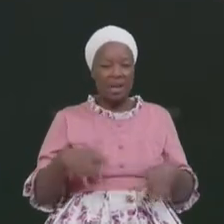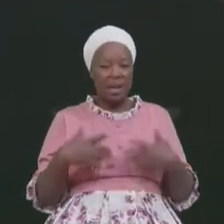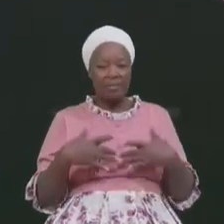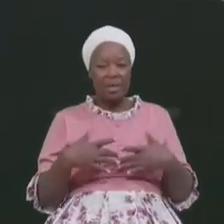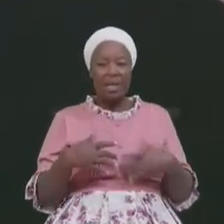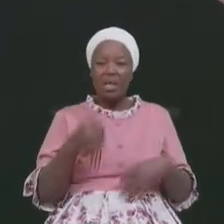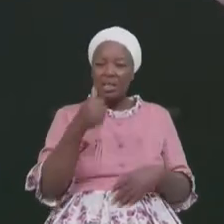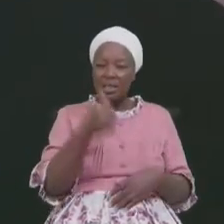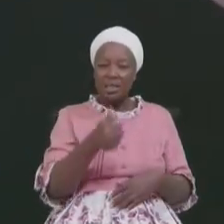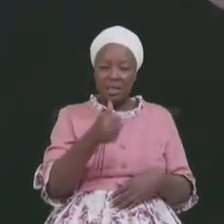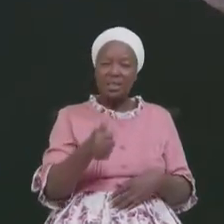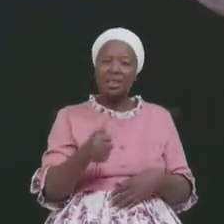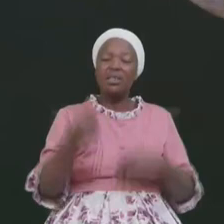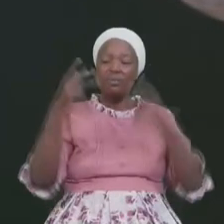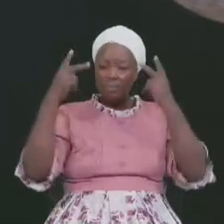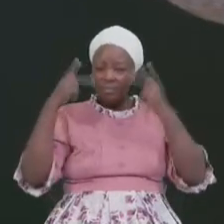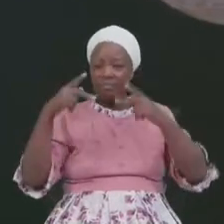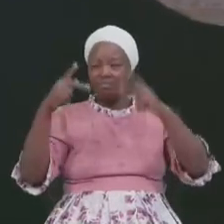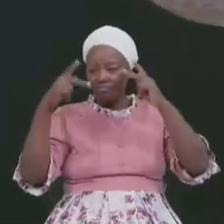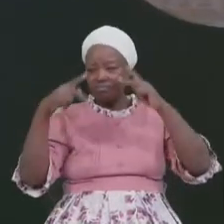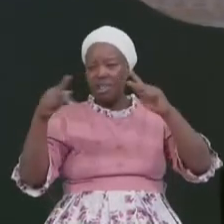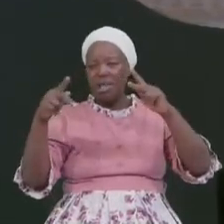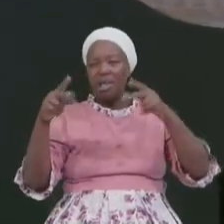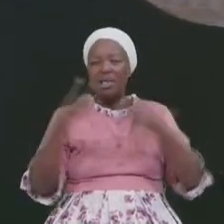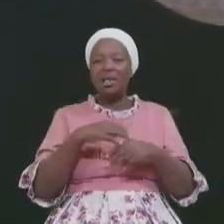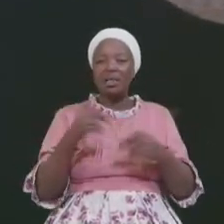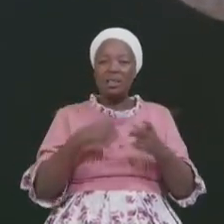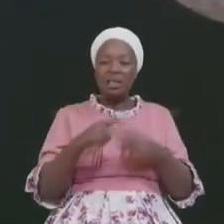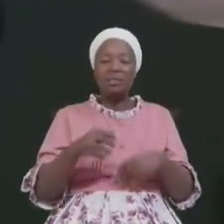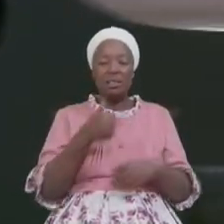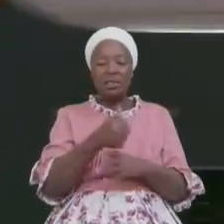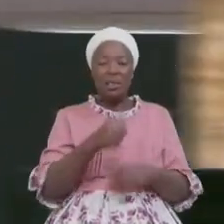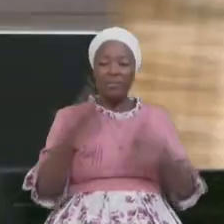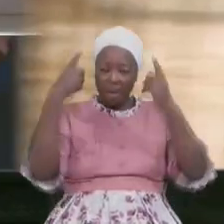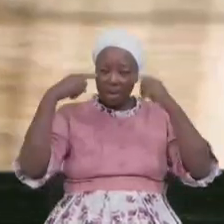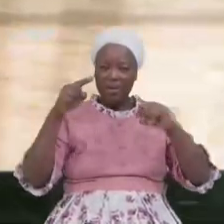par l'expansion de soi. Mais le ministère de la musique,